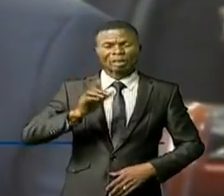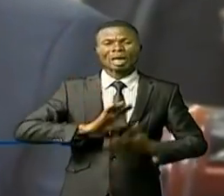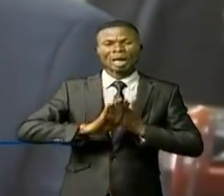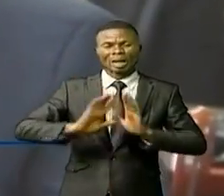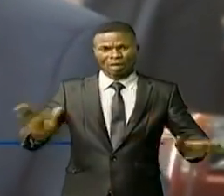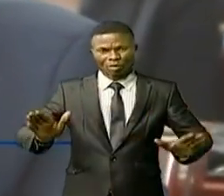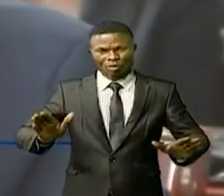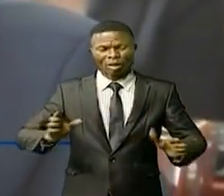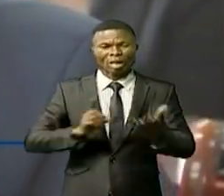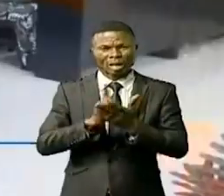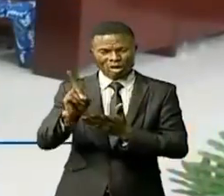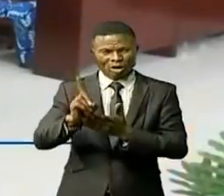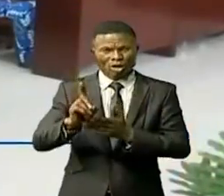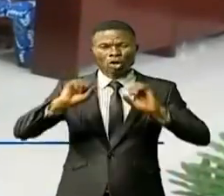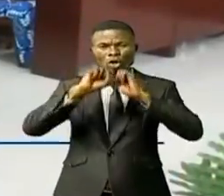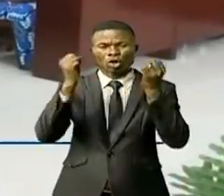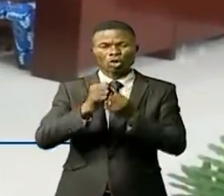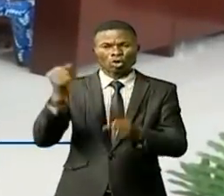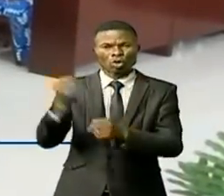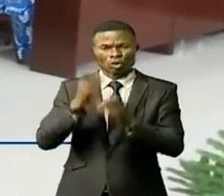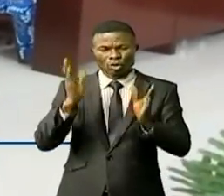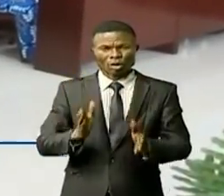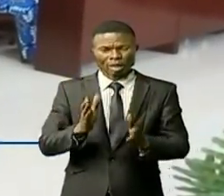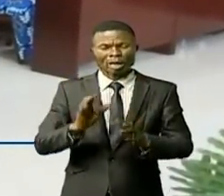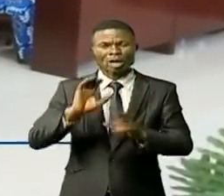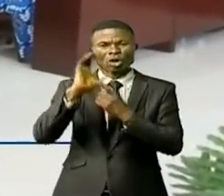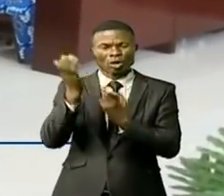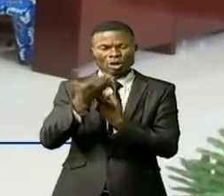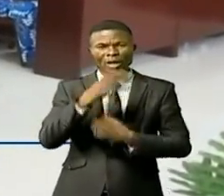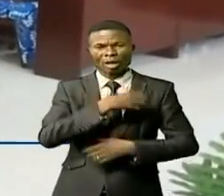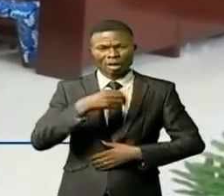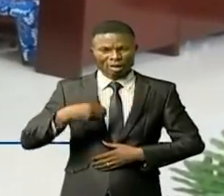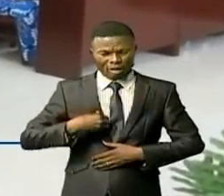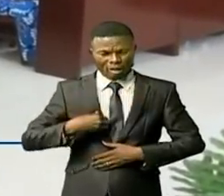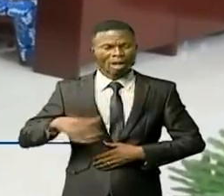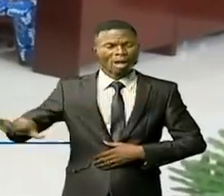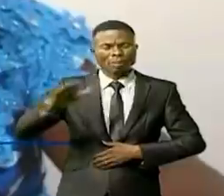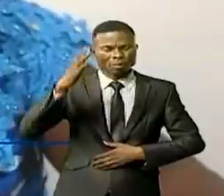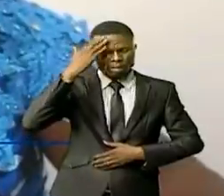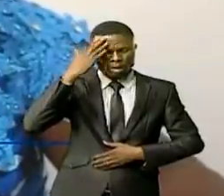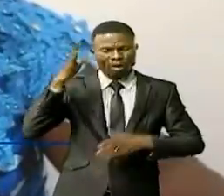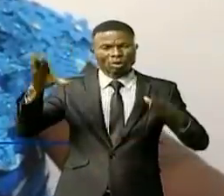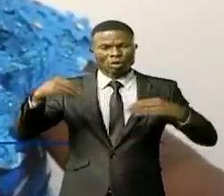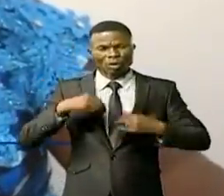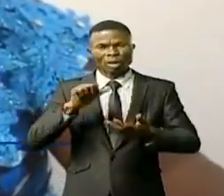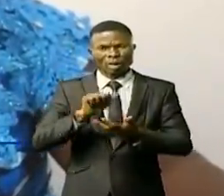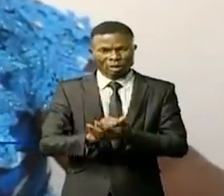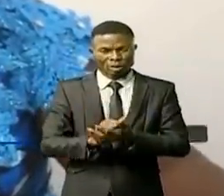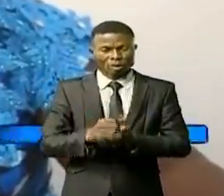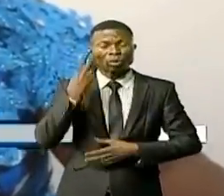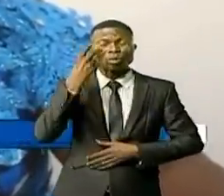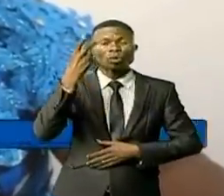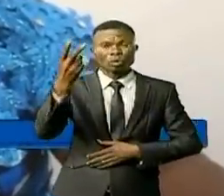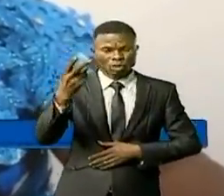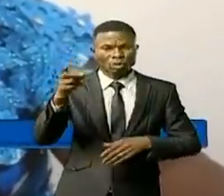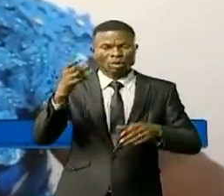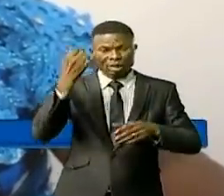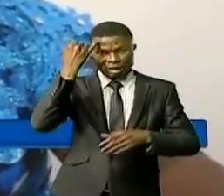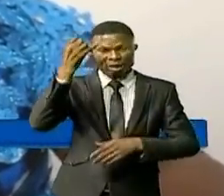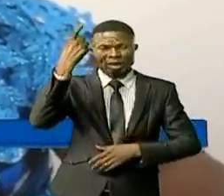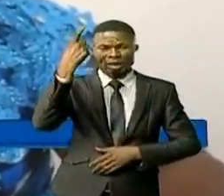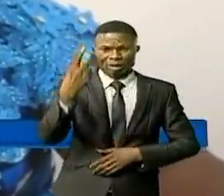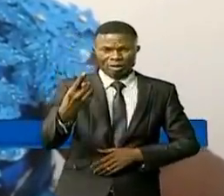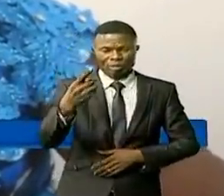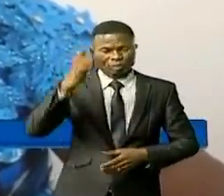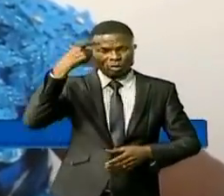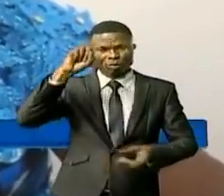que le droit socio-professionnel et culturel de la femme soit reconnu. Il faut que nous regardions tous dans la même direction pour